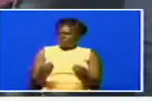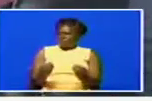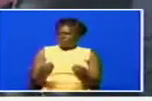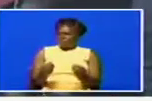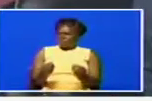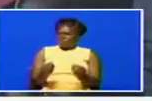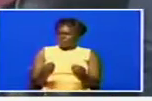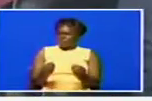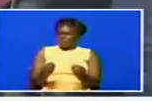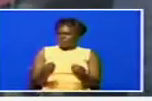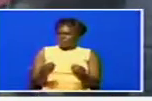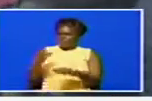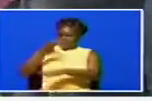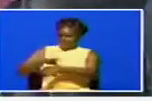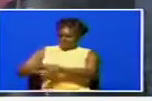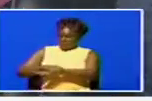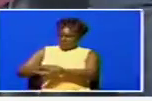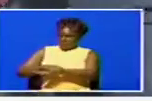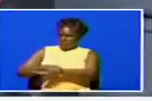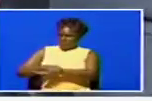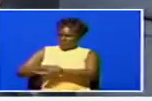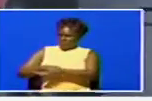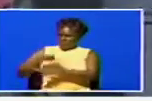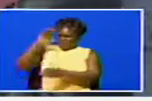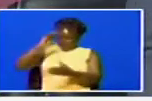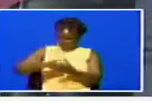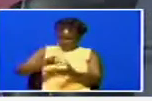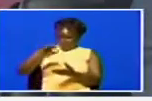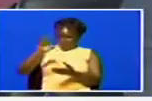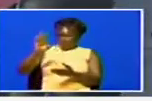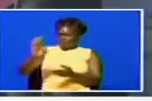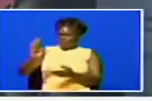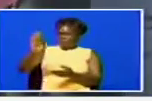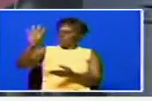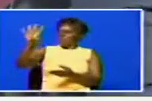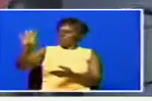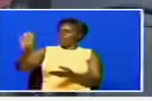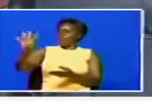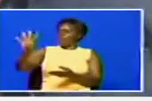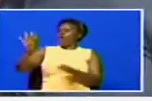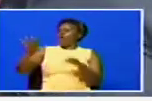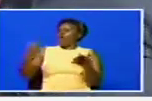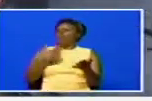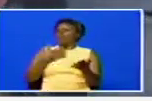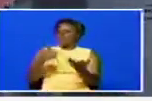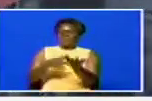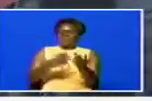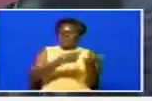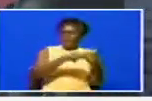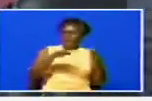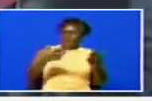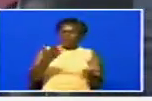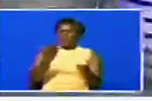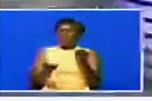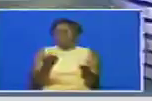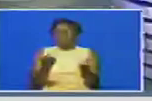na msemo huu wa NASA ni kwamba tunaamini form 34 ama tunataka zile data, ama